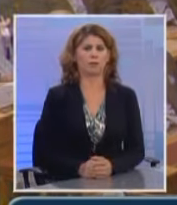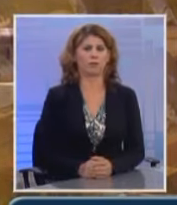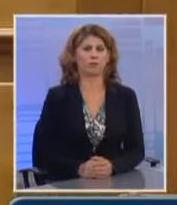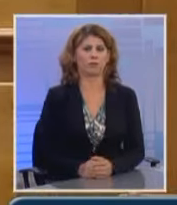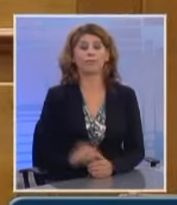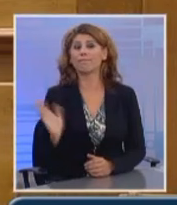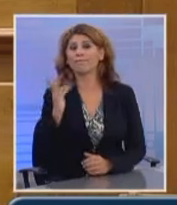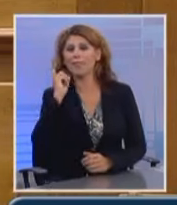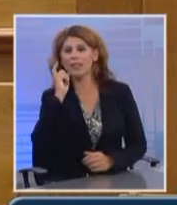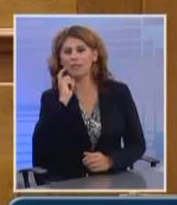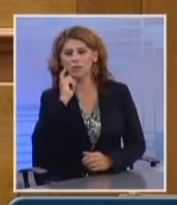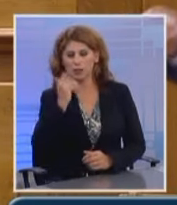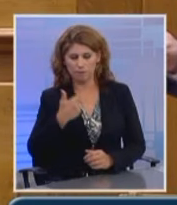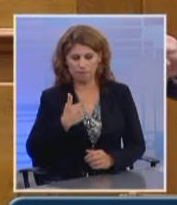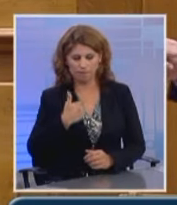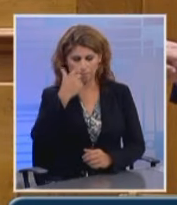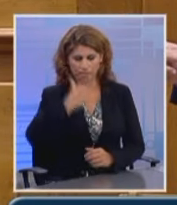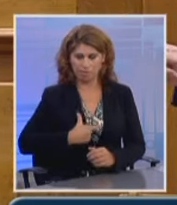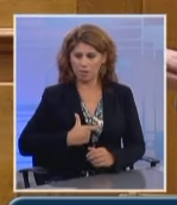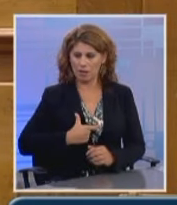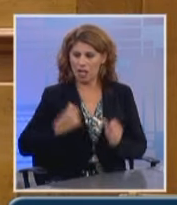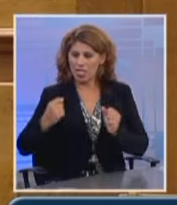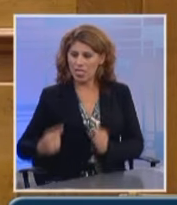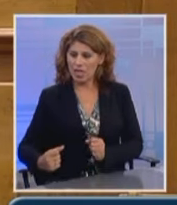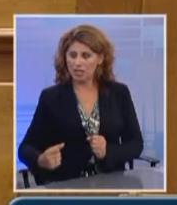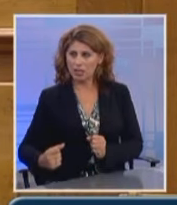αν σκεφτεί να βάλει τον εαυτό του στη δική σας θέση,